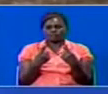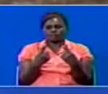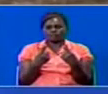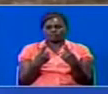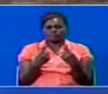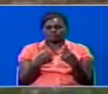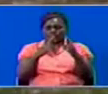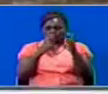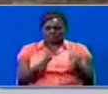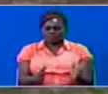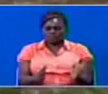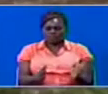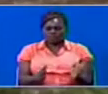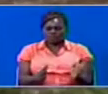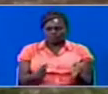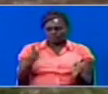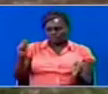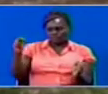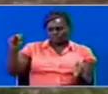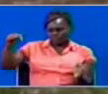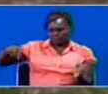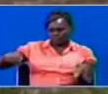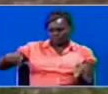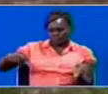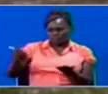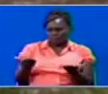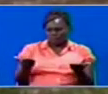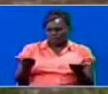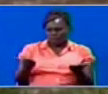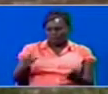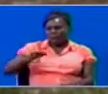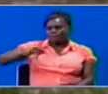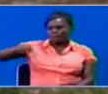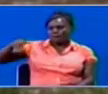Robert Wanyonyi, KTN Leo, katika eneo la Mlima Elgon.